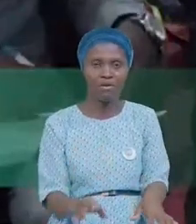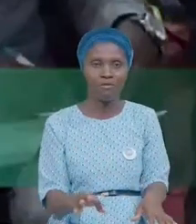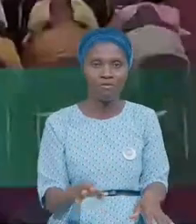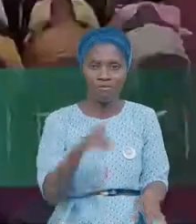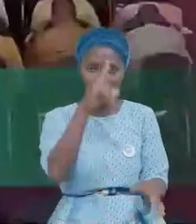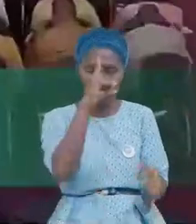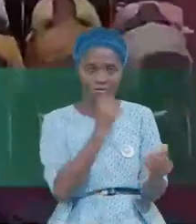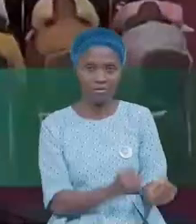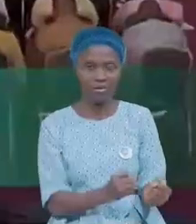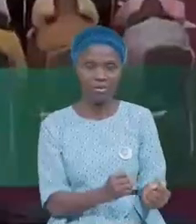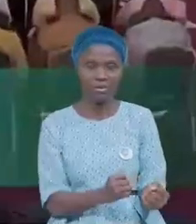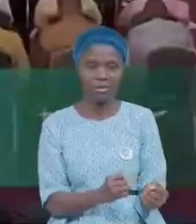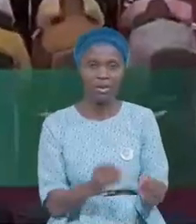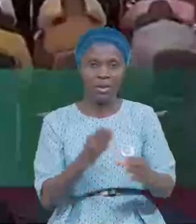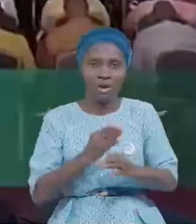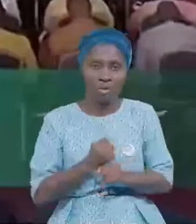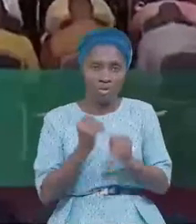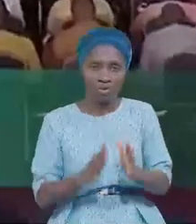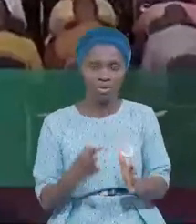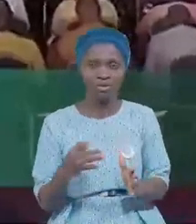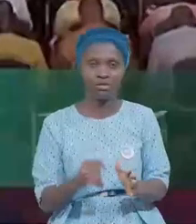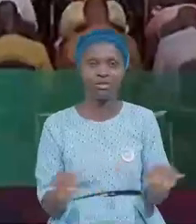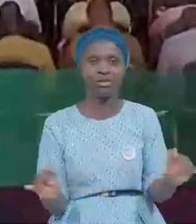Possesseurs de la même mesure de foi.